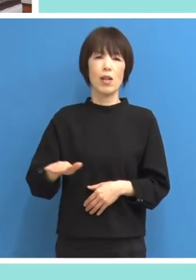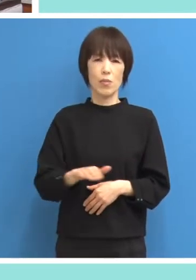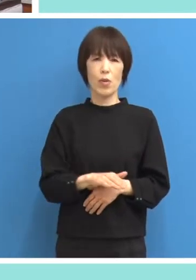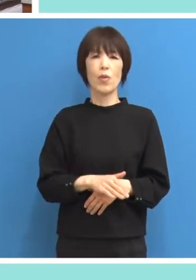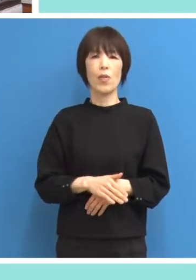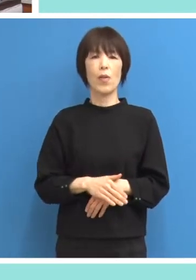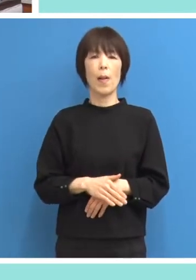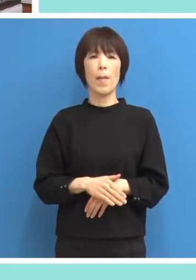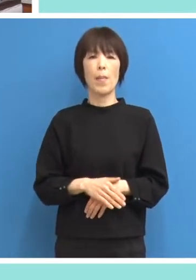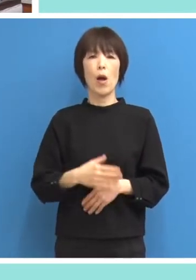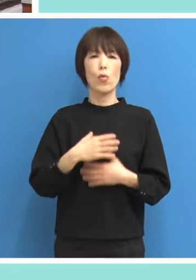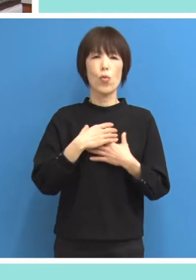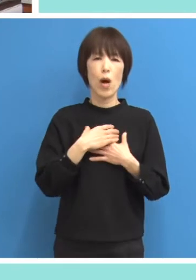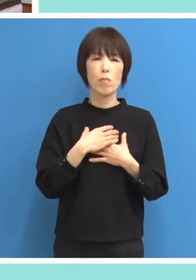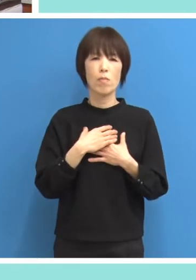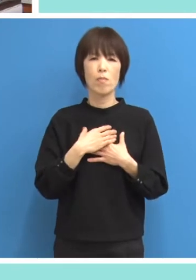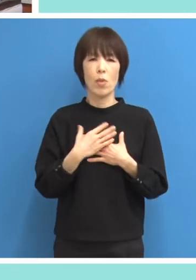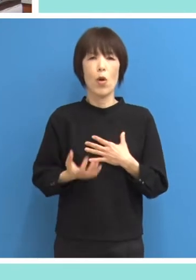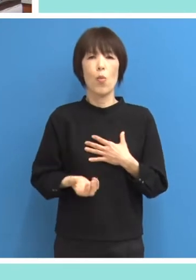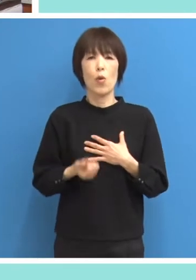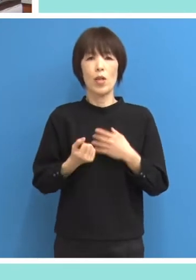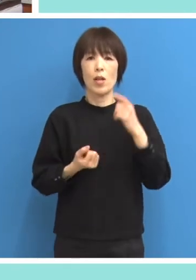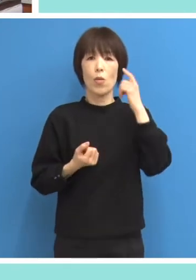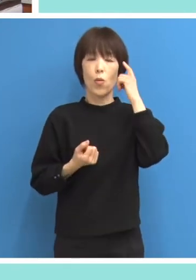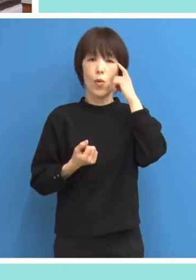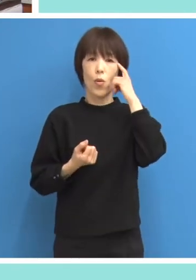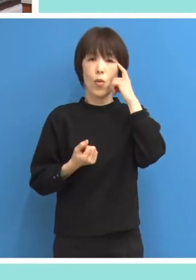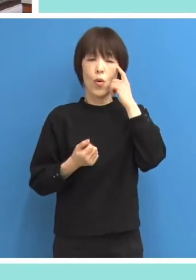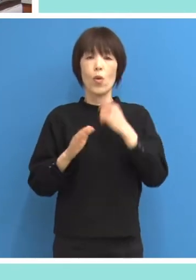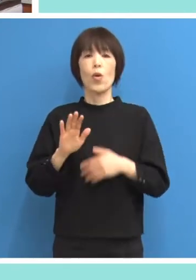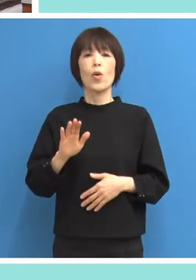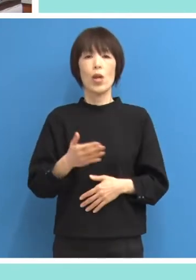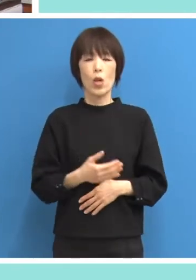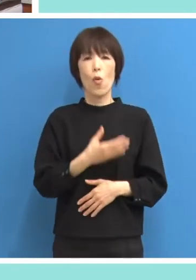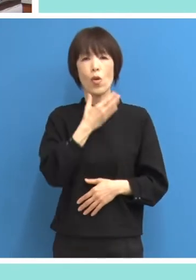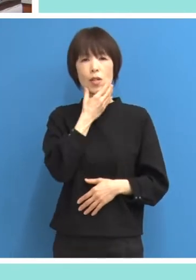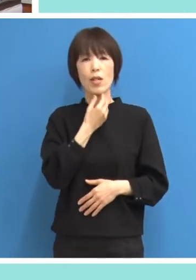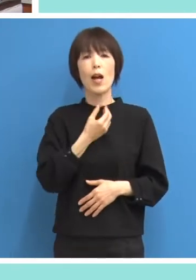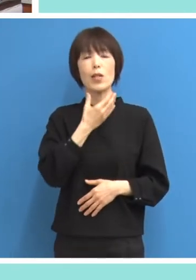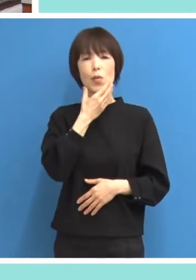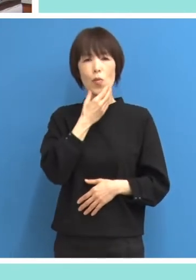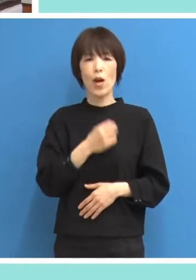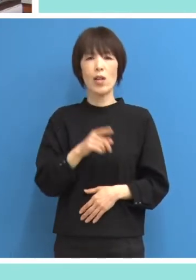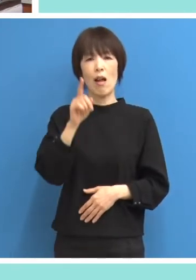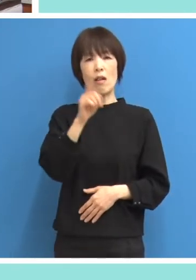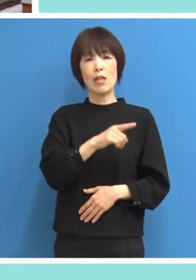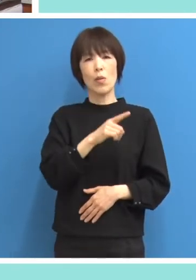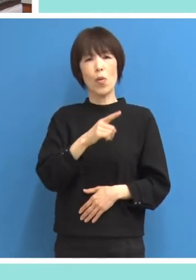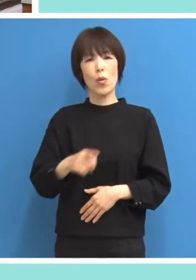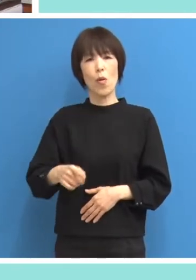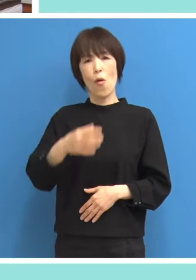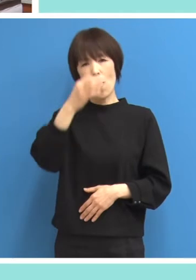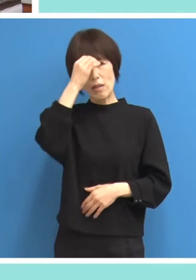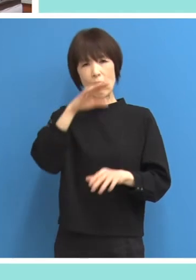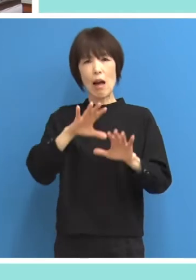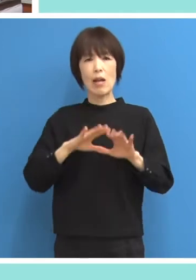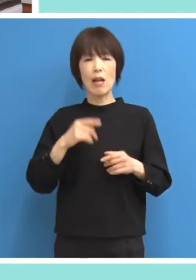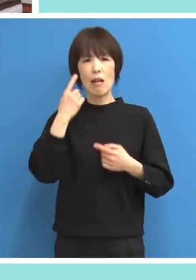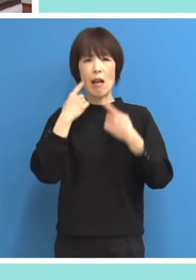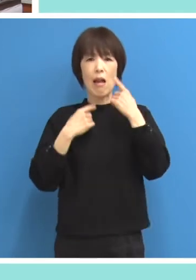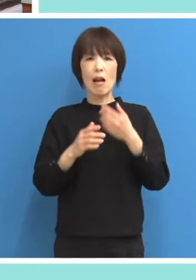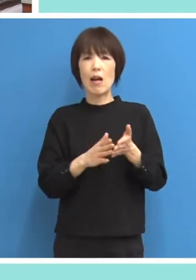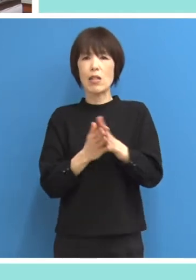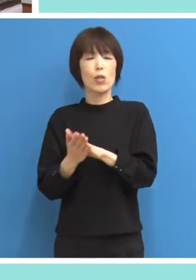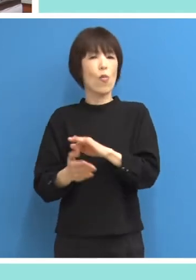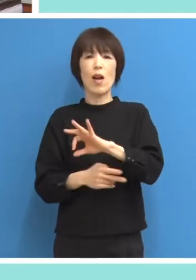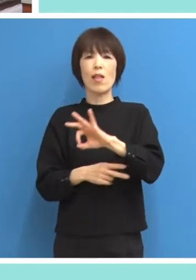さん不安に感じられたことあるかと思います。ただ幸いにして人的被害には及んでいません。これは本